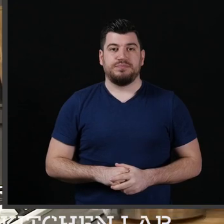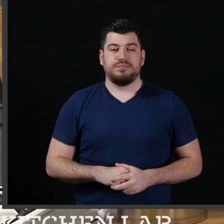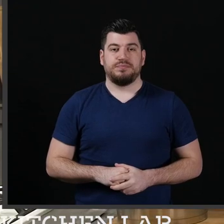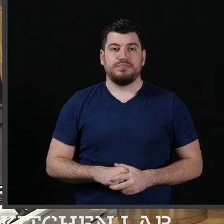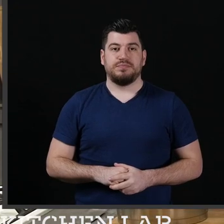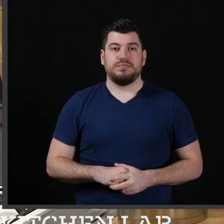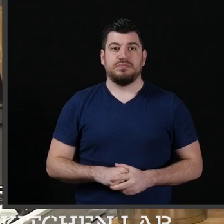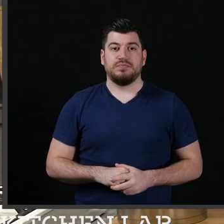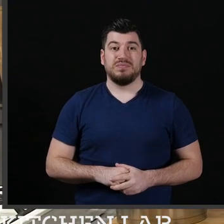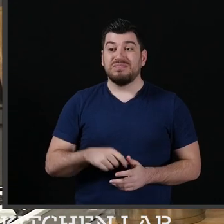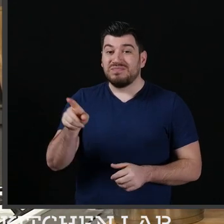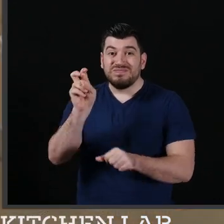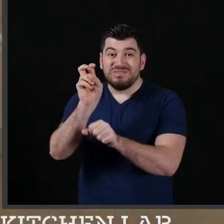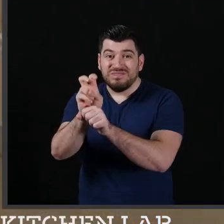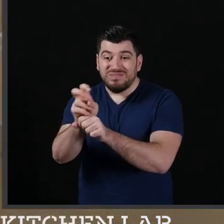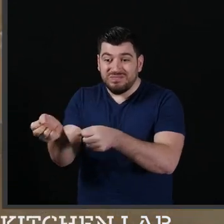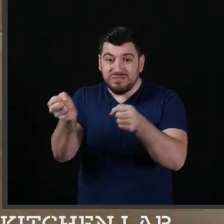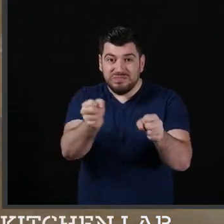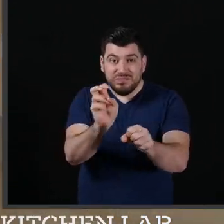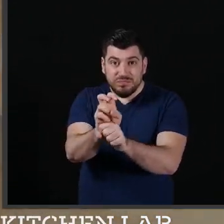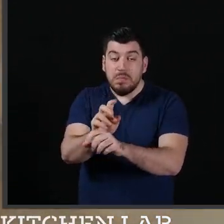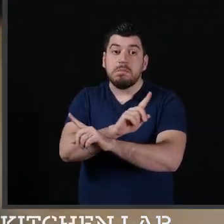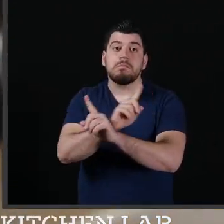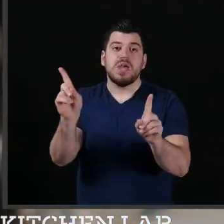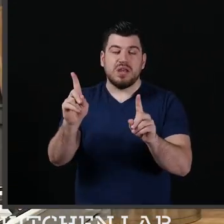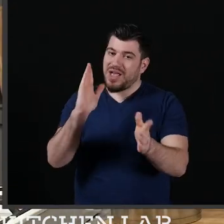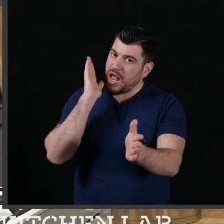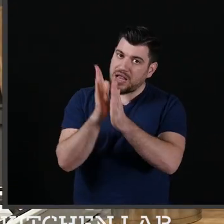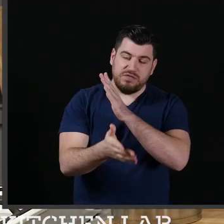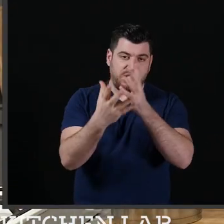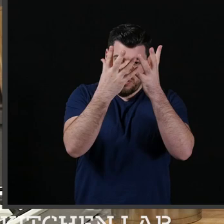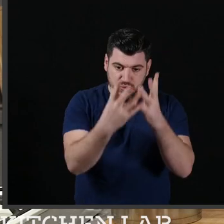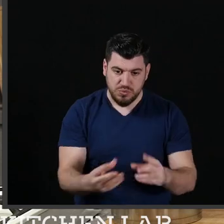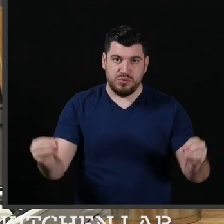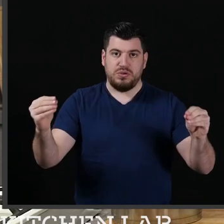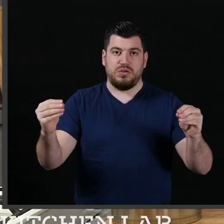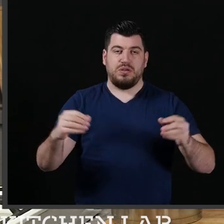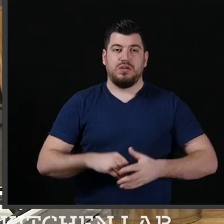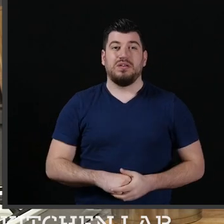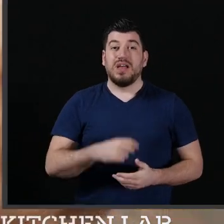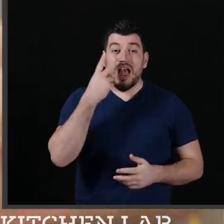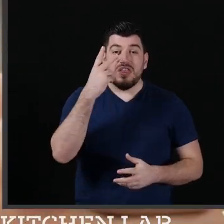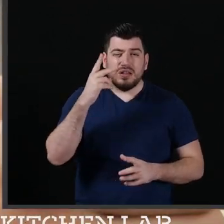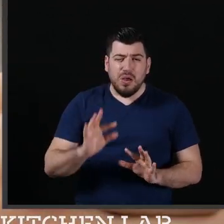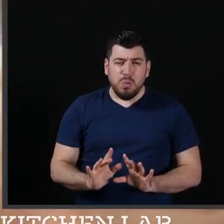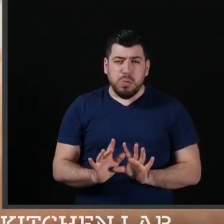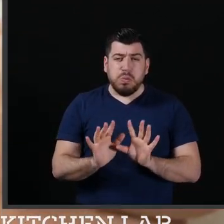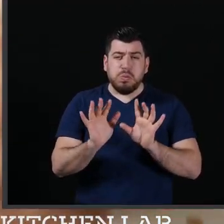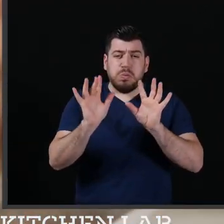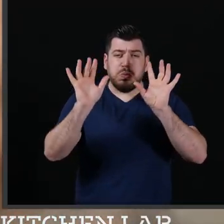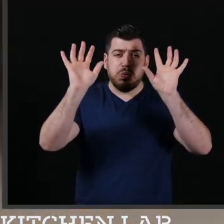Δεν θα τις αφήσετε ούτε λεπτό παραπάνω και θα τις σουρώσετε κατευθείαν. Κοιτάξτε όλο αυτό το καπνό που βγαίνει.